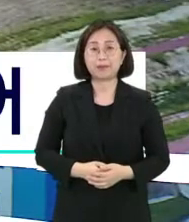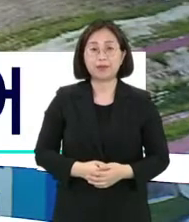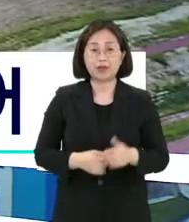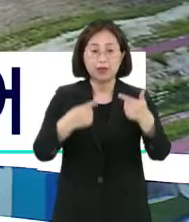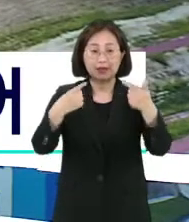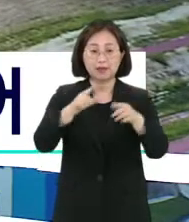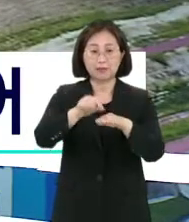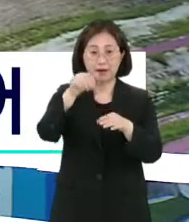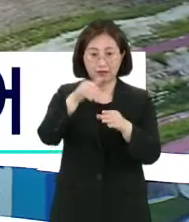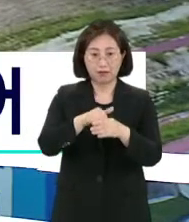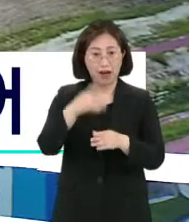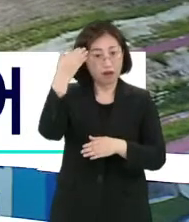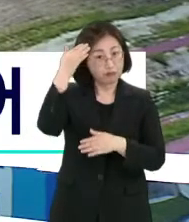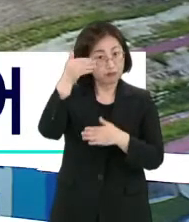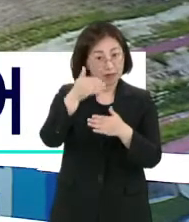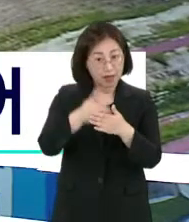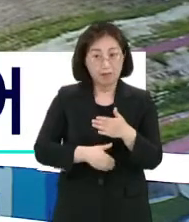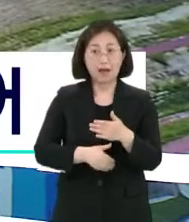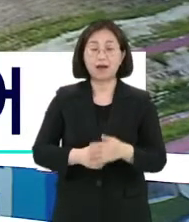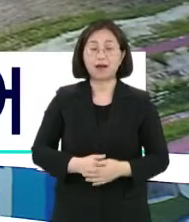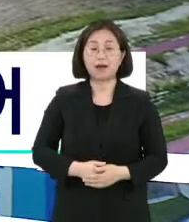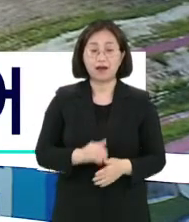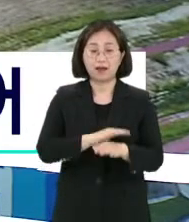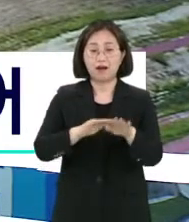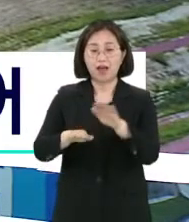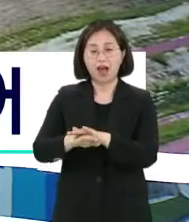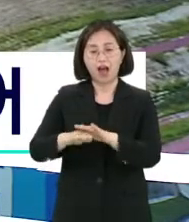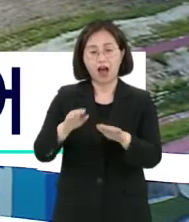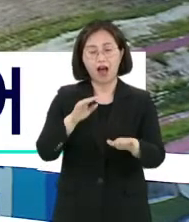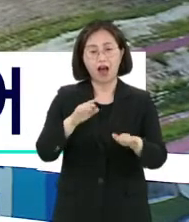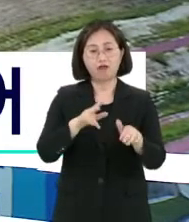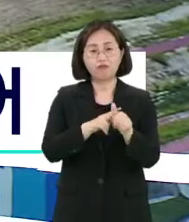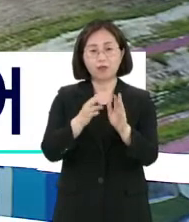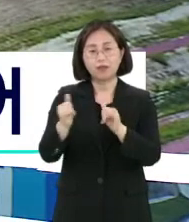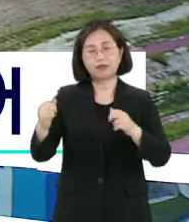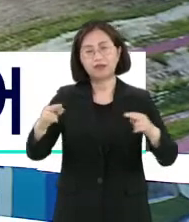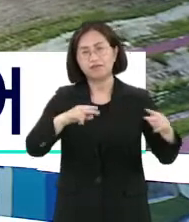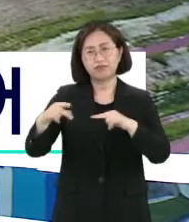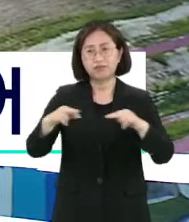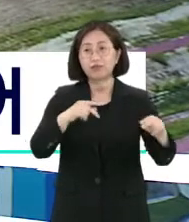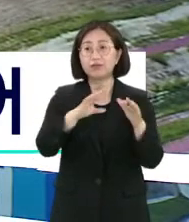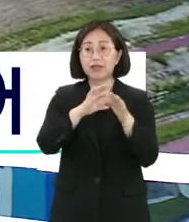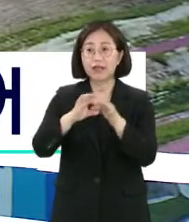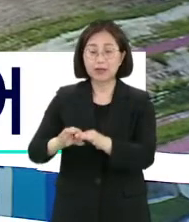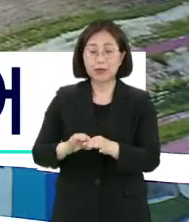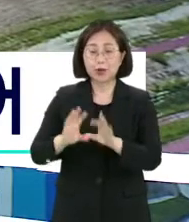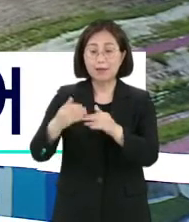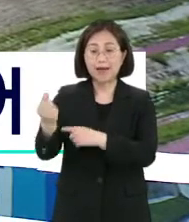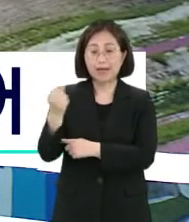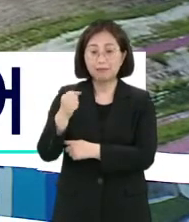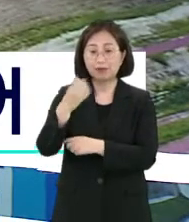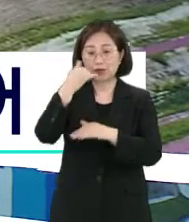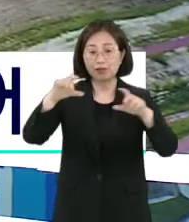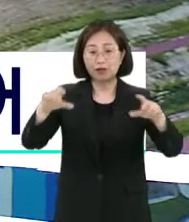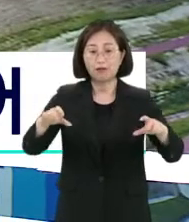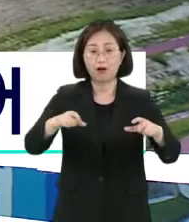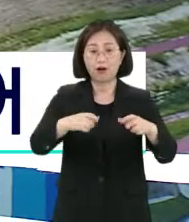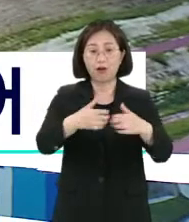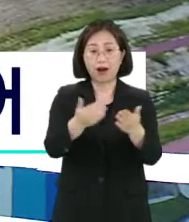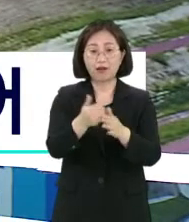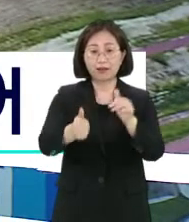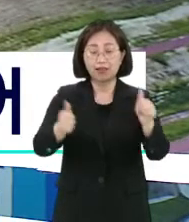6.1 지방선거가 9일 앞으로 다가온 가운데 여야 간 치열한 공방이 이어지고 있습니다. 국민의힘은 충청권